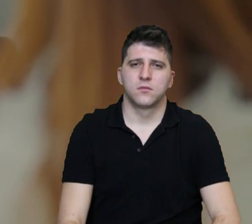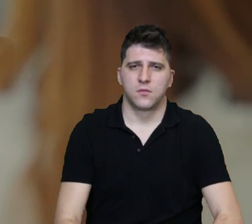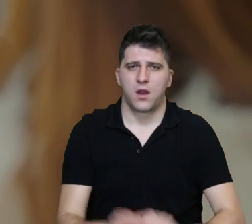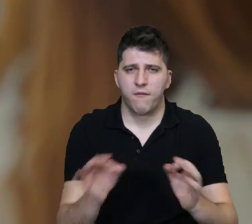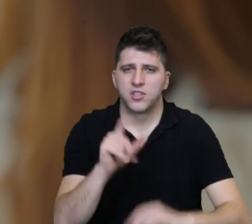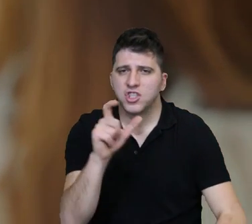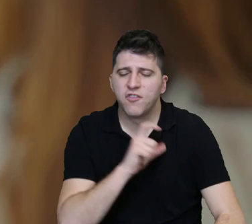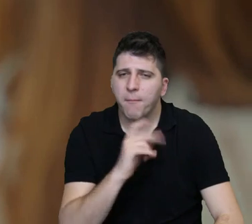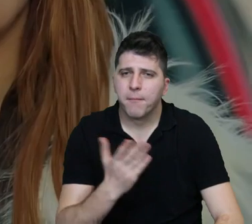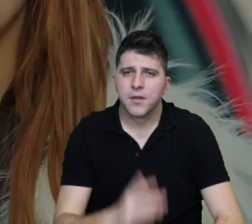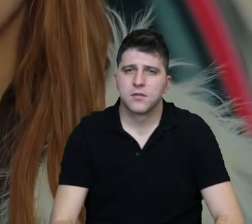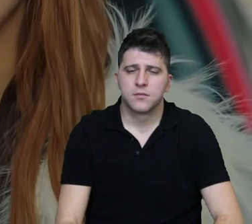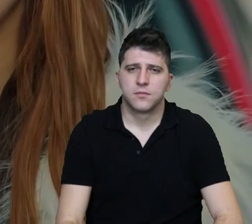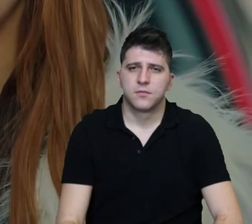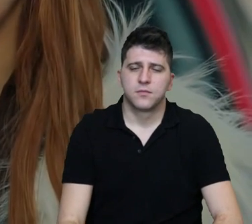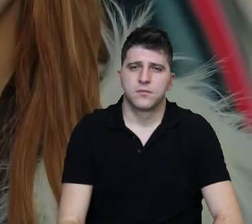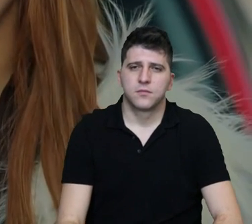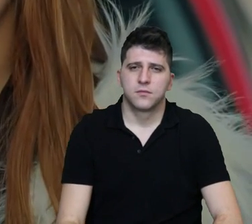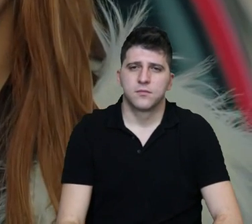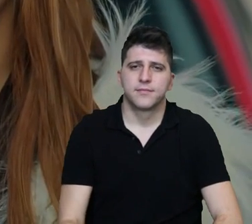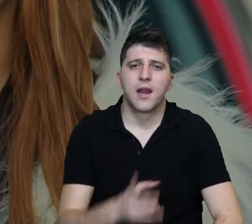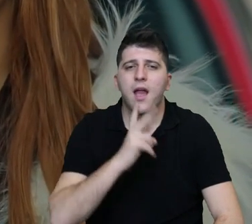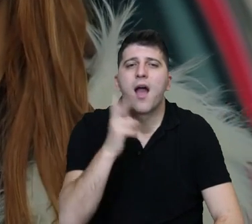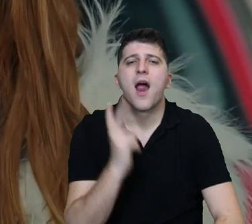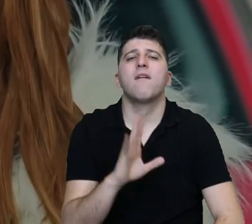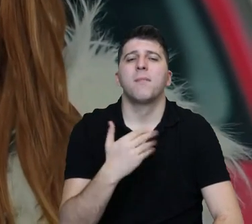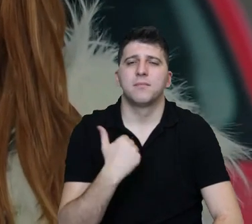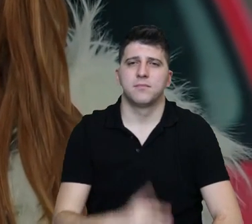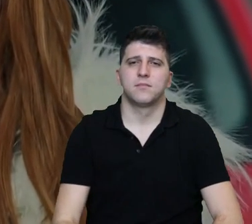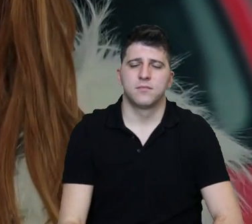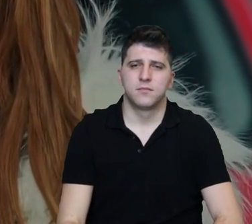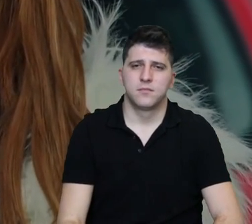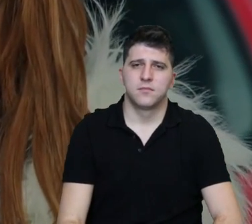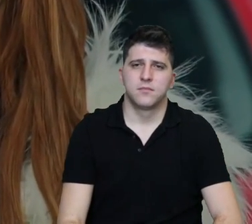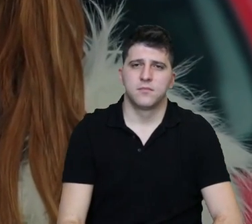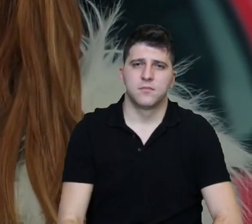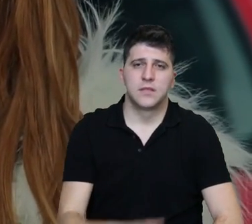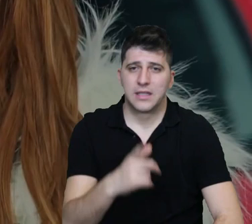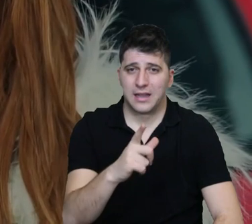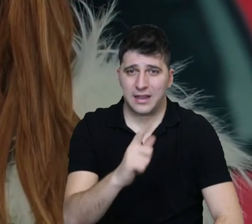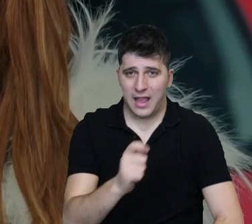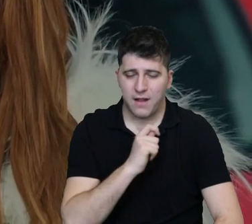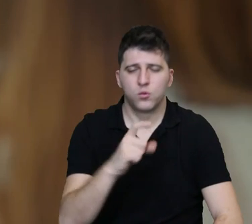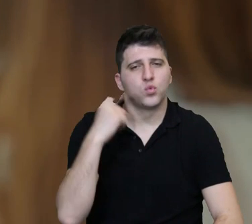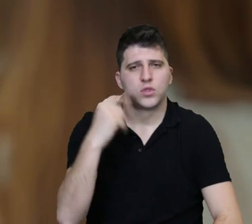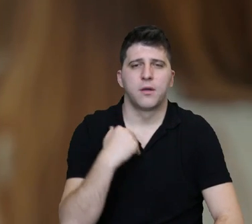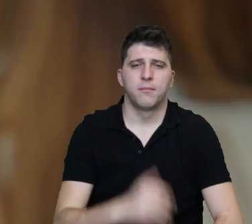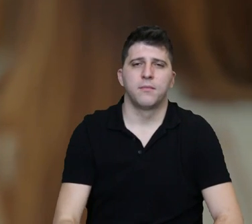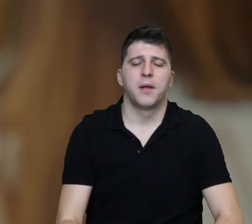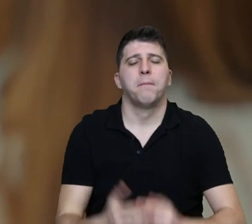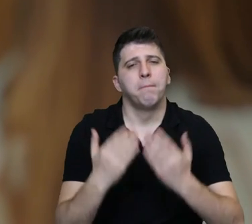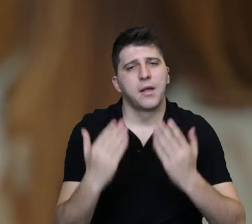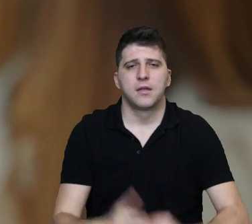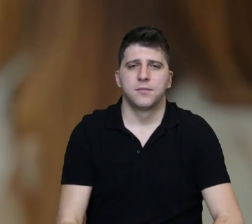Evet, cevabın nedir? Henüz karar vermedim. Teklifinizi düşüneceğim.